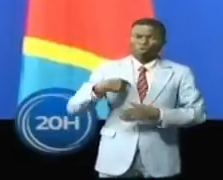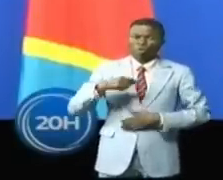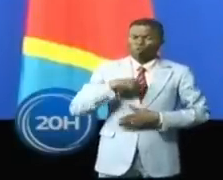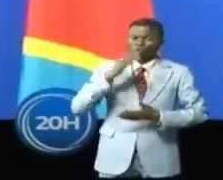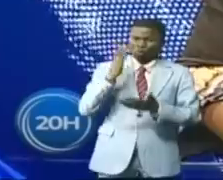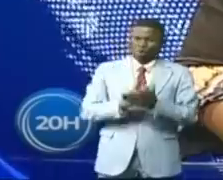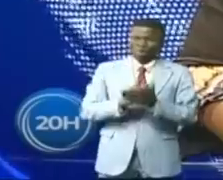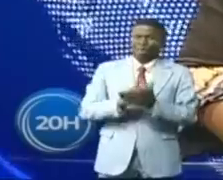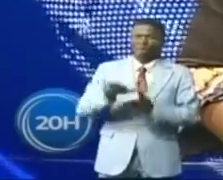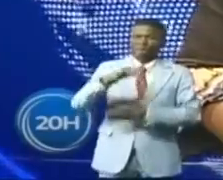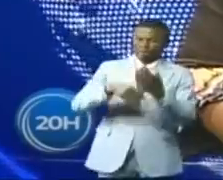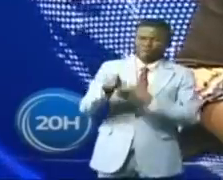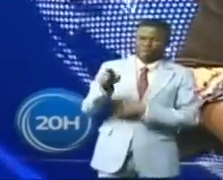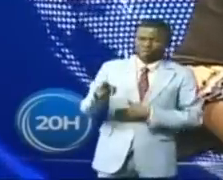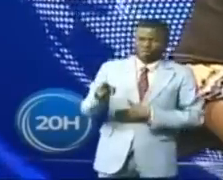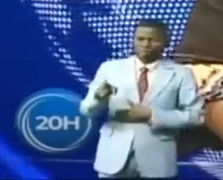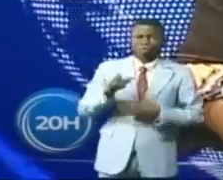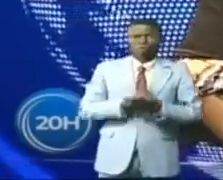finir.